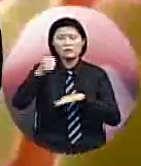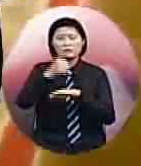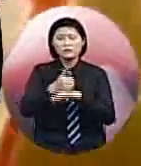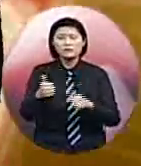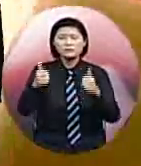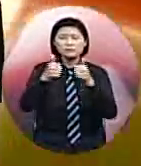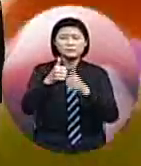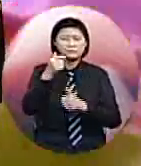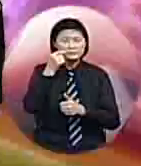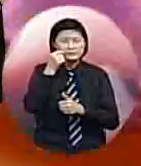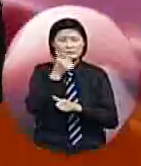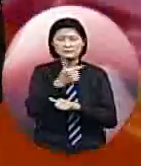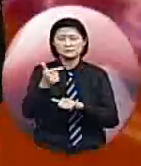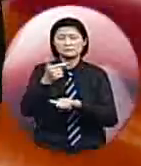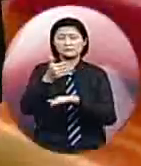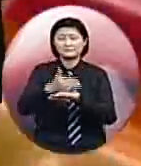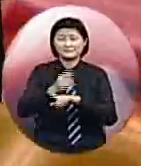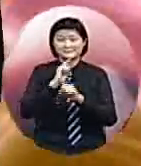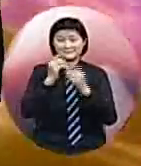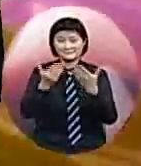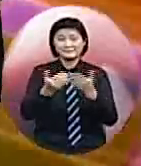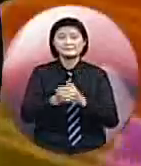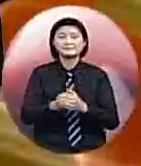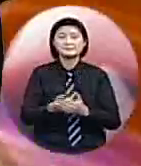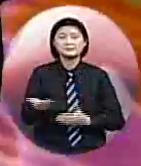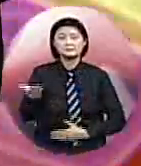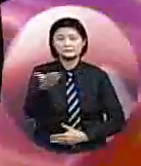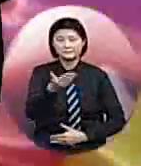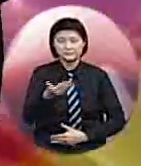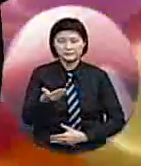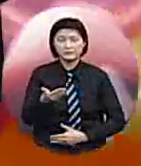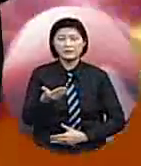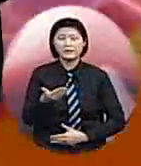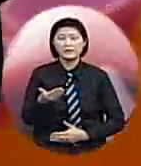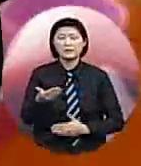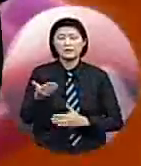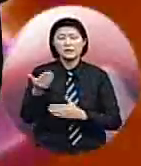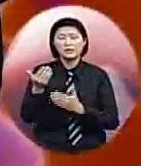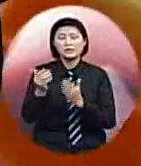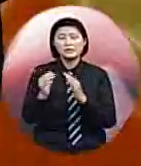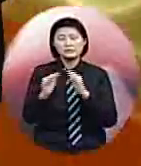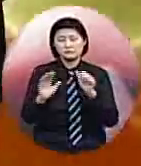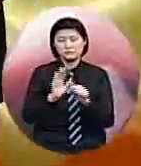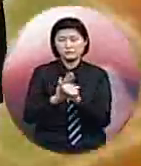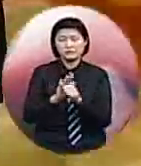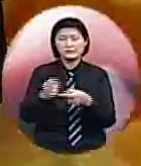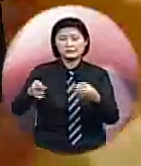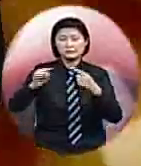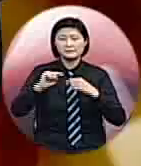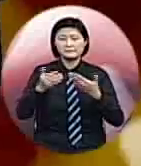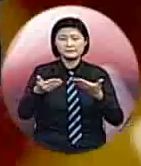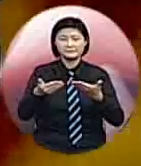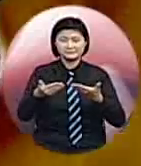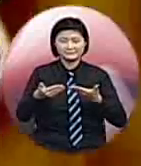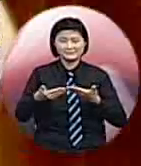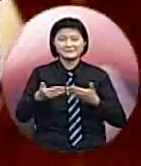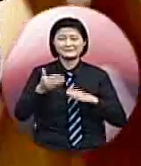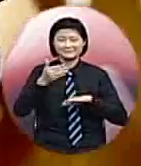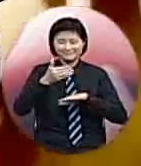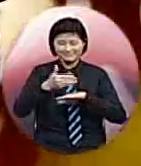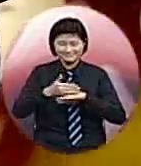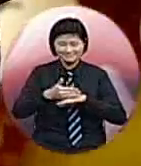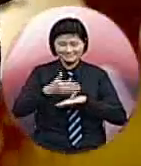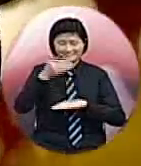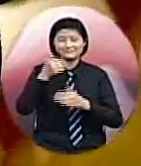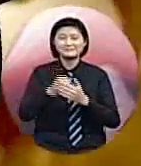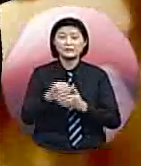올라오신 분들께도 깊은 감사를 드리고 그분들도 부르 이웃돕기에 동참해 주신 것에 대해서 진심으로 감사를